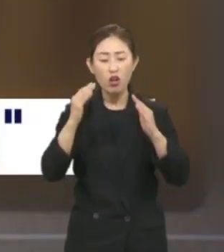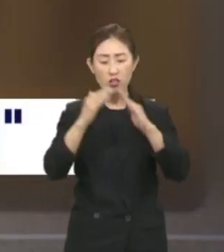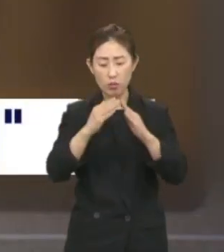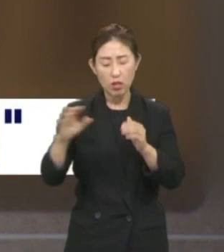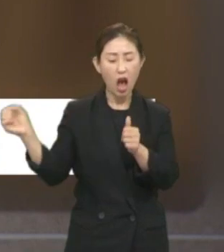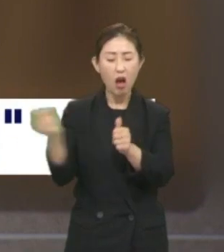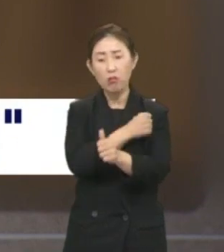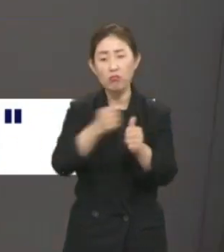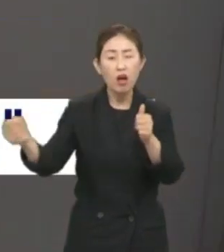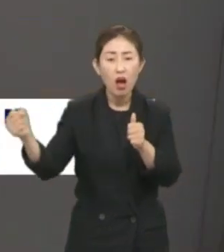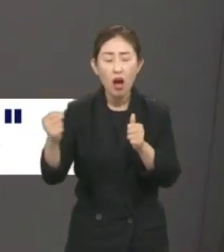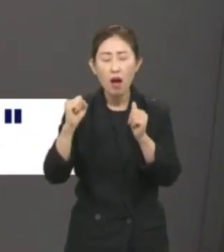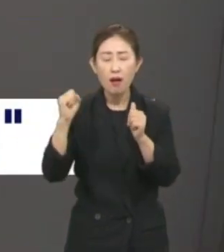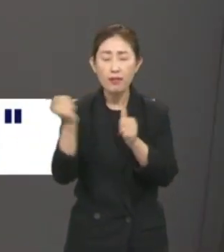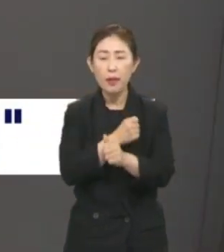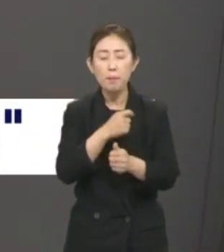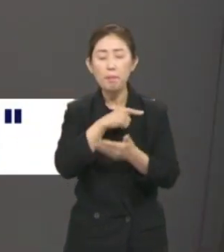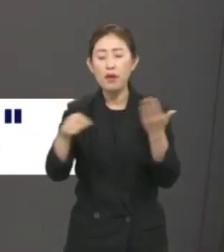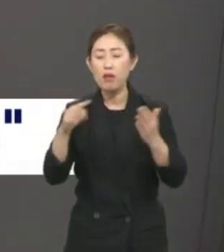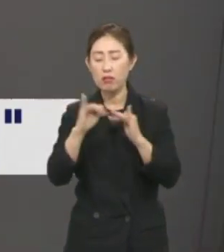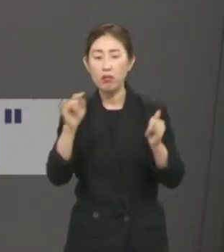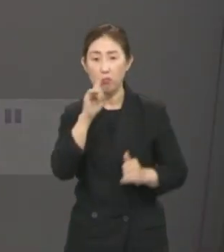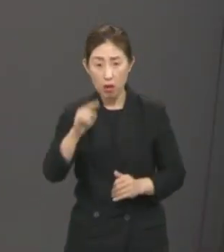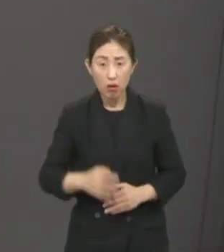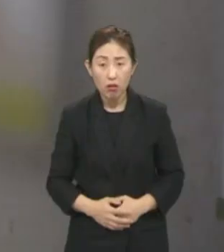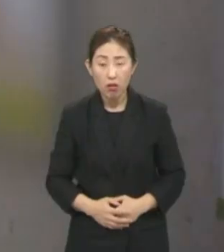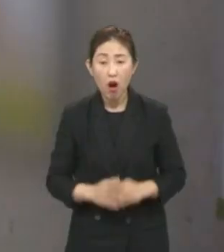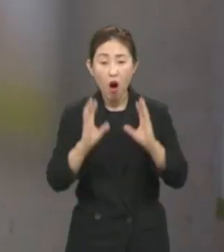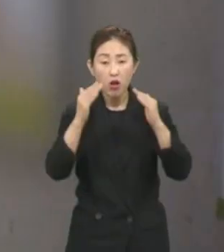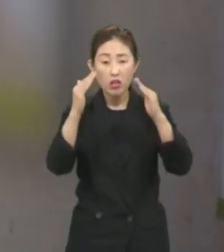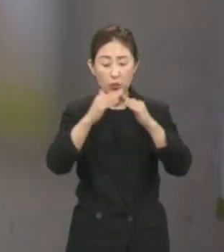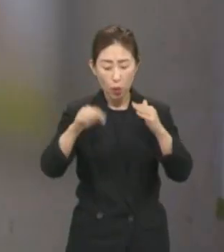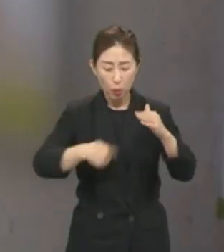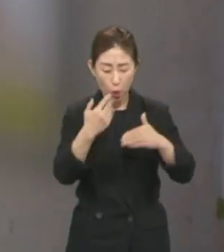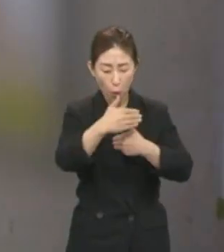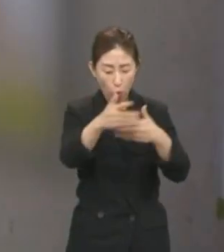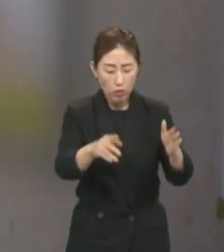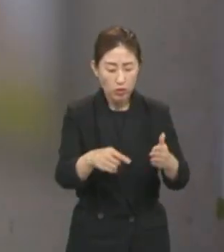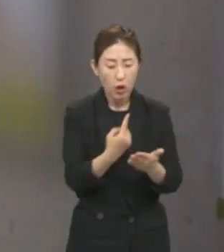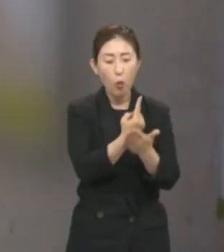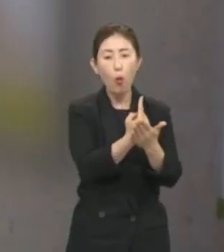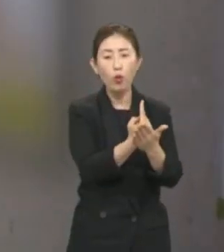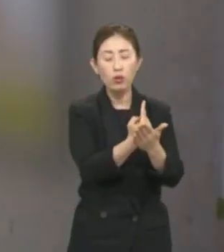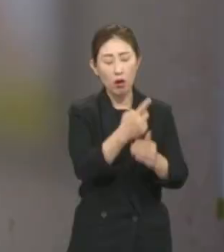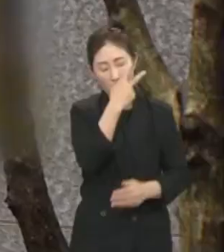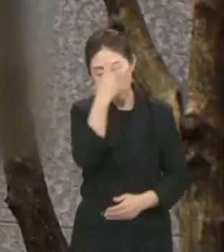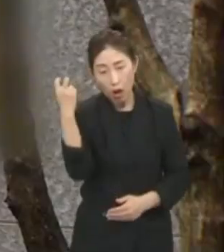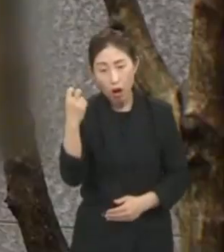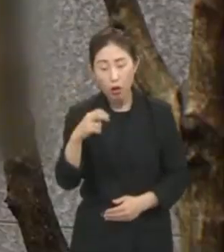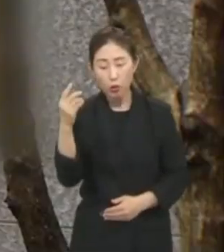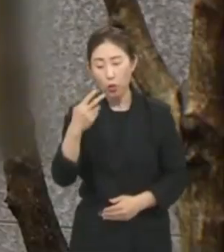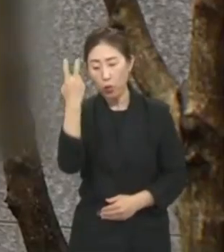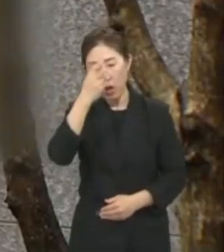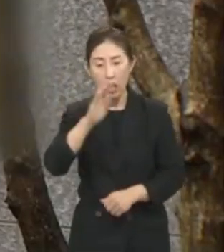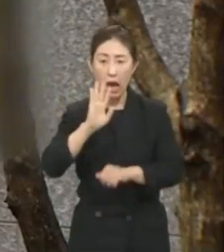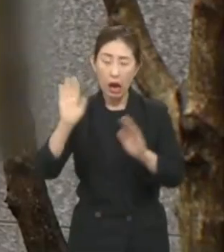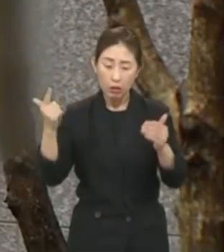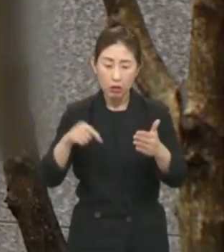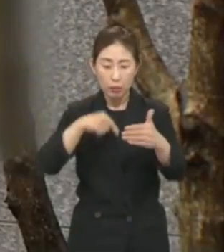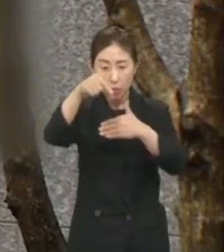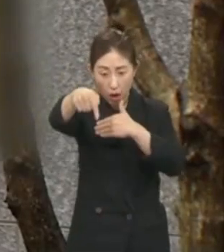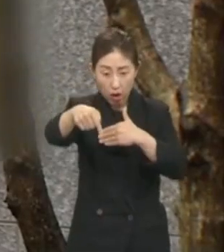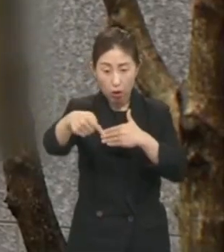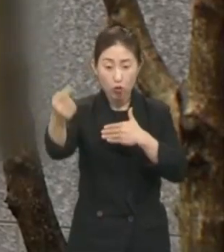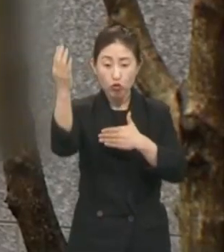당한 피해자라 주장하고 나섰습니다. 아이를 어린이집 골방에 홀로 재우거나 관리소 홀로 아이가 산책 후 어린이집에